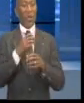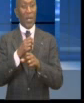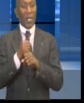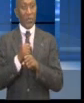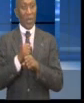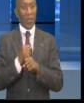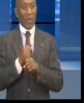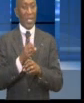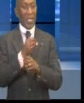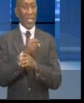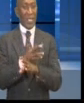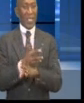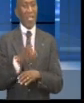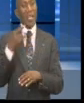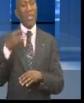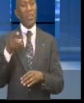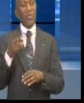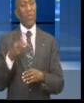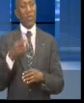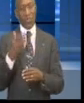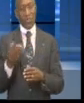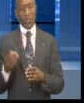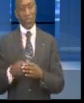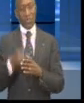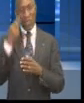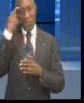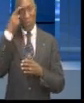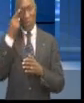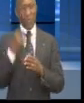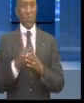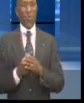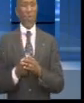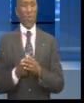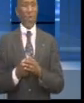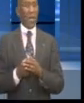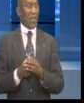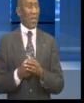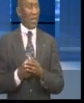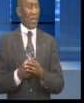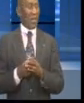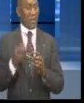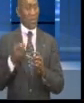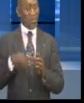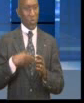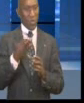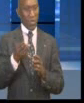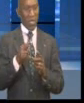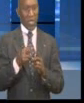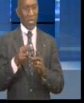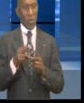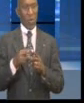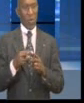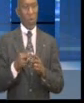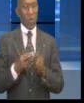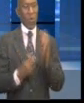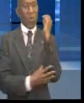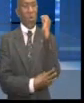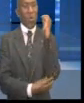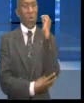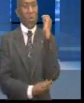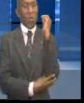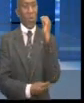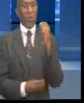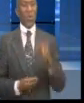décidé de distribuer leur paquet ou leur part aux démunis et nécessiteux. Conduite par Élise Kalassa, chargée du